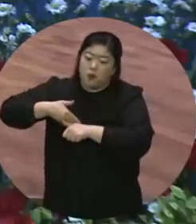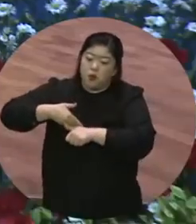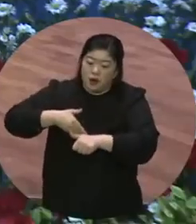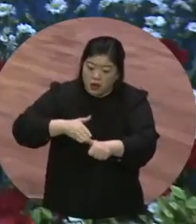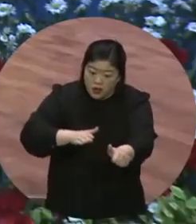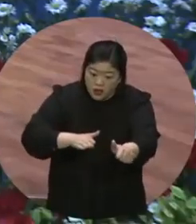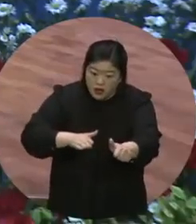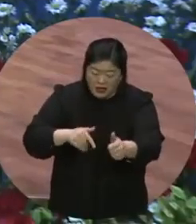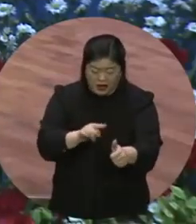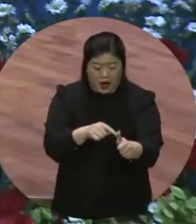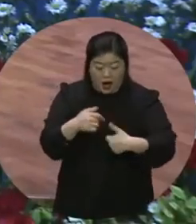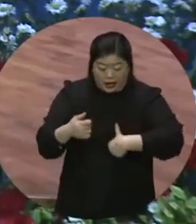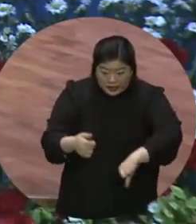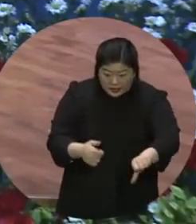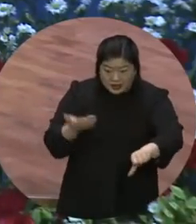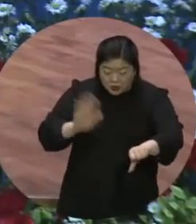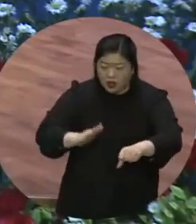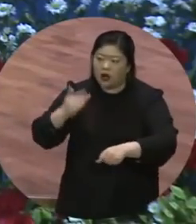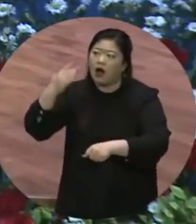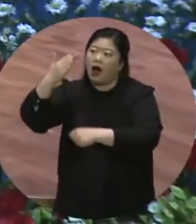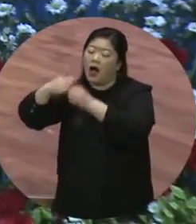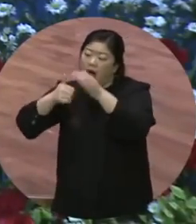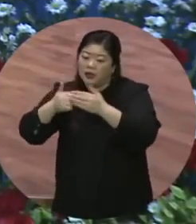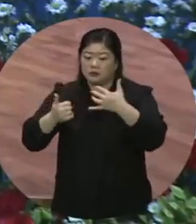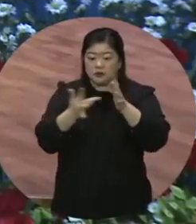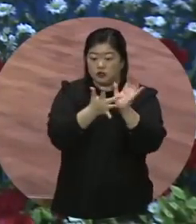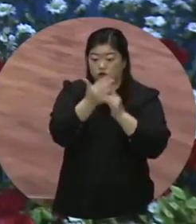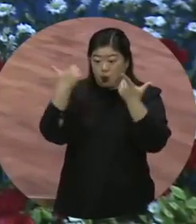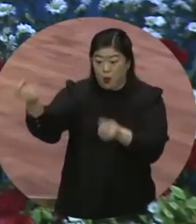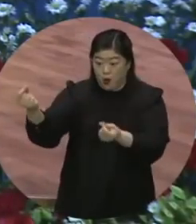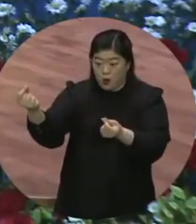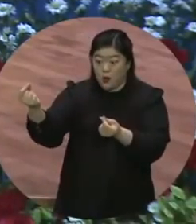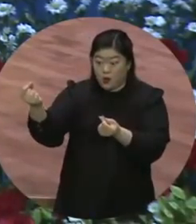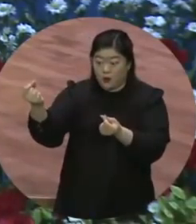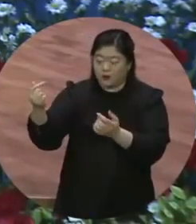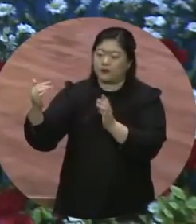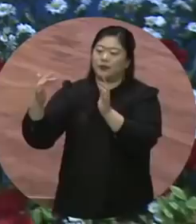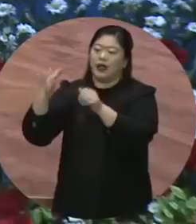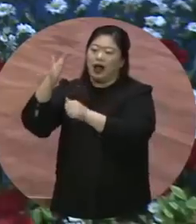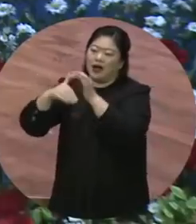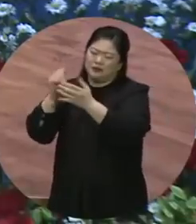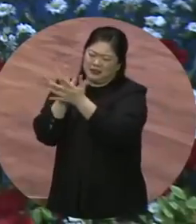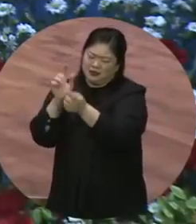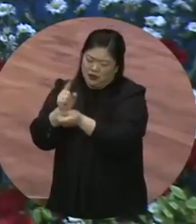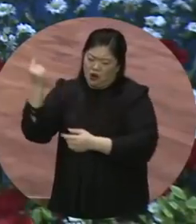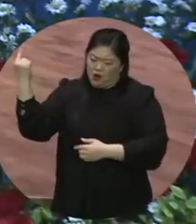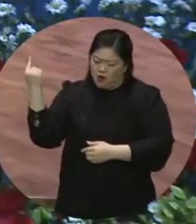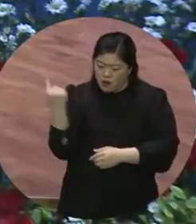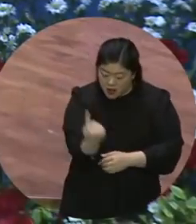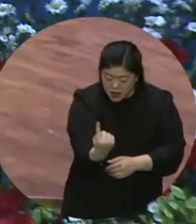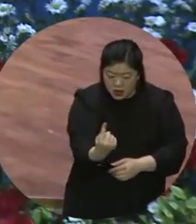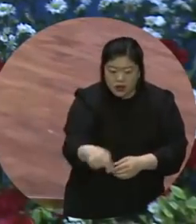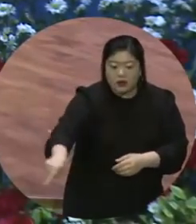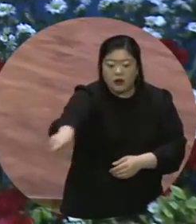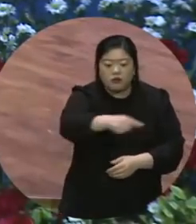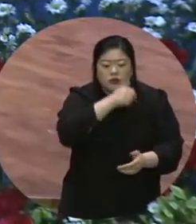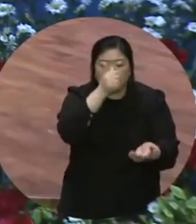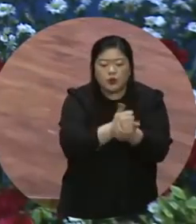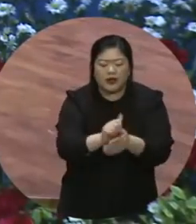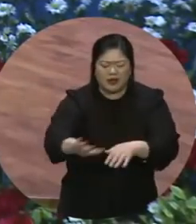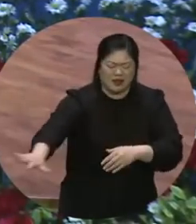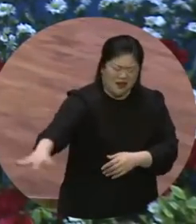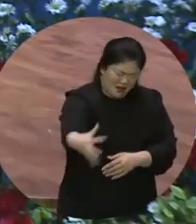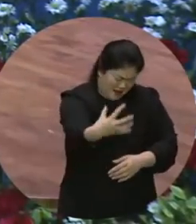하나님이세요. 이분이 자기 자신의 몸을 찢었어요. 우리의 이 장세기 3장의 저주를 해결해 주셨어요. 여러분,